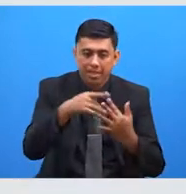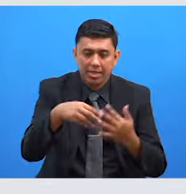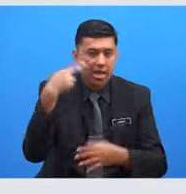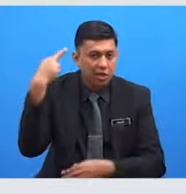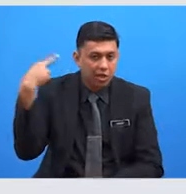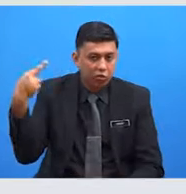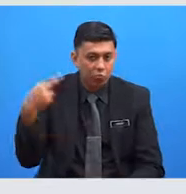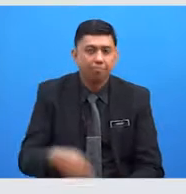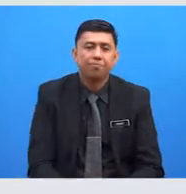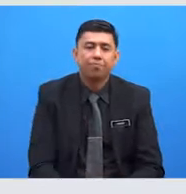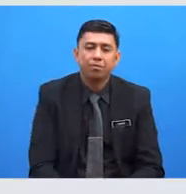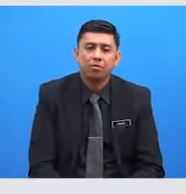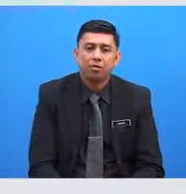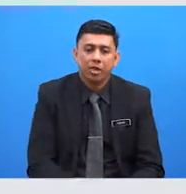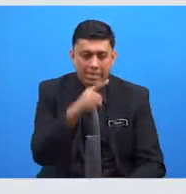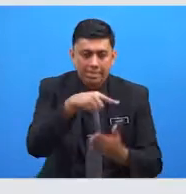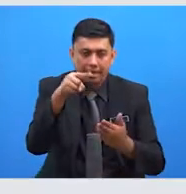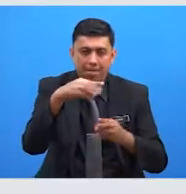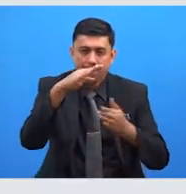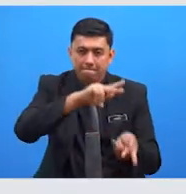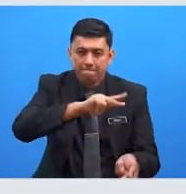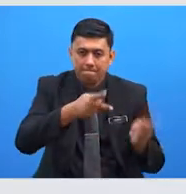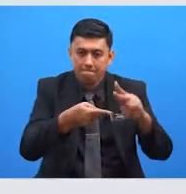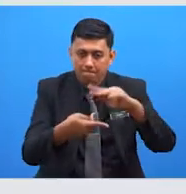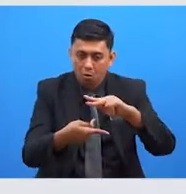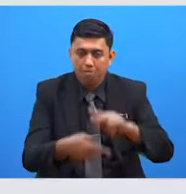Kedua, butang pilihan checkbox.